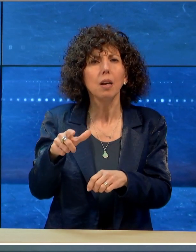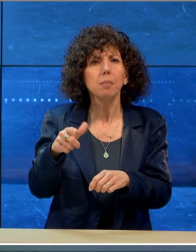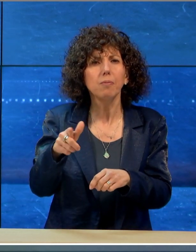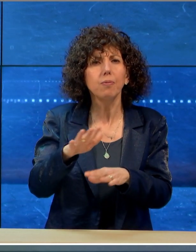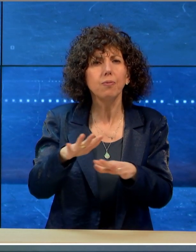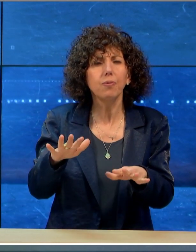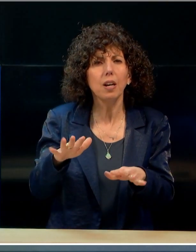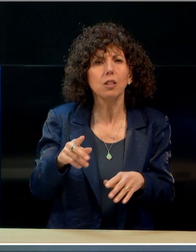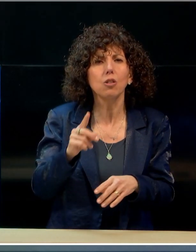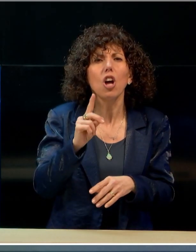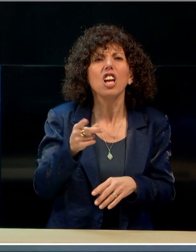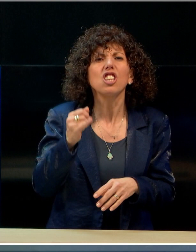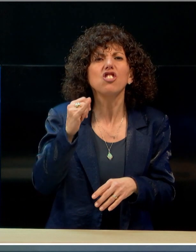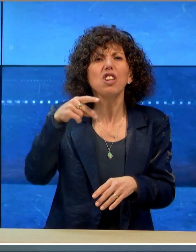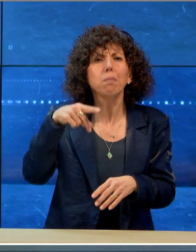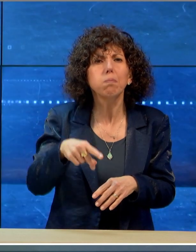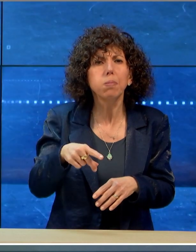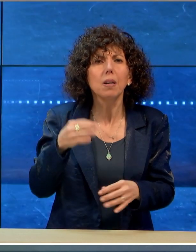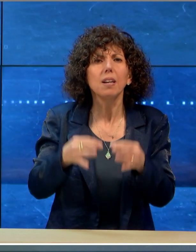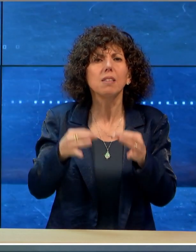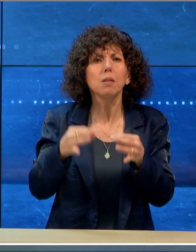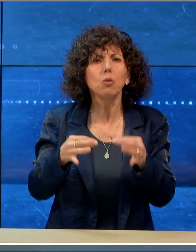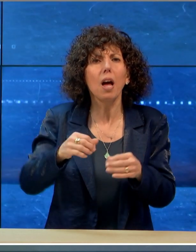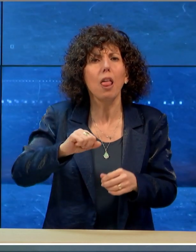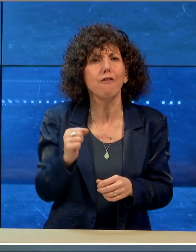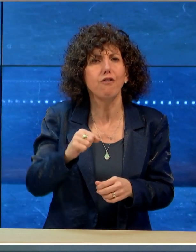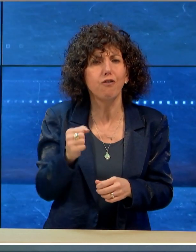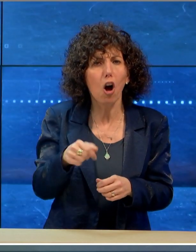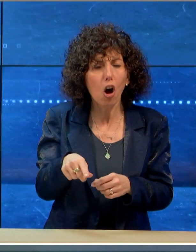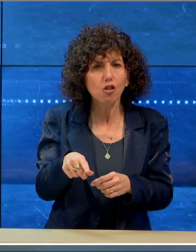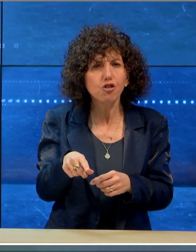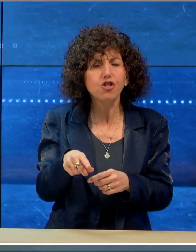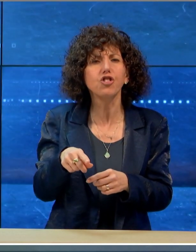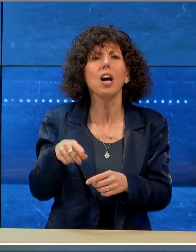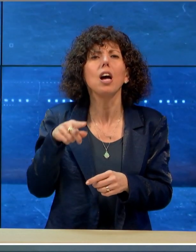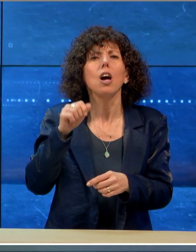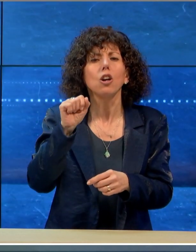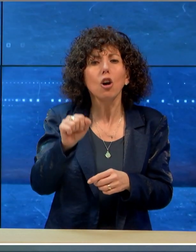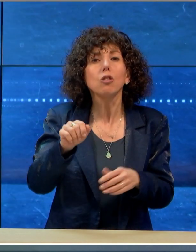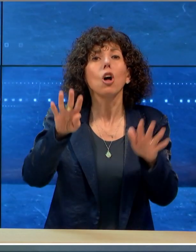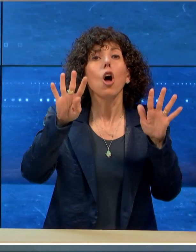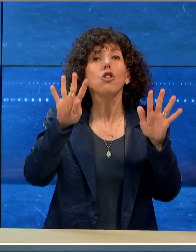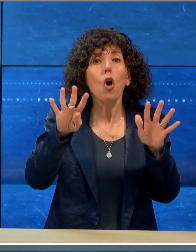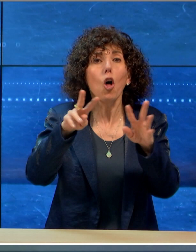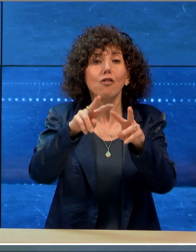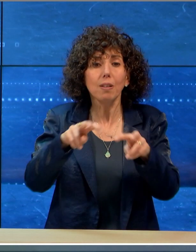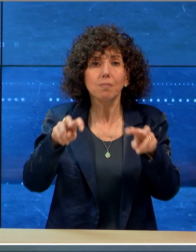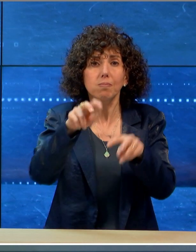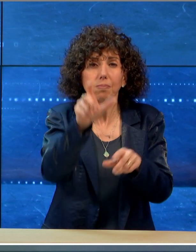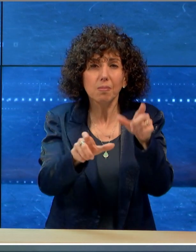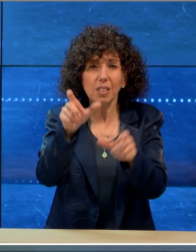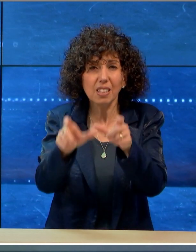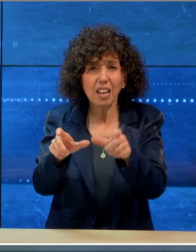emessa dal Jeep del Tribunale di Foggia nei confronti di nove indagati